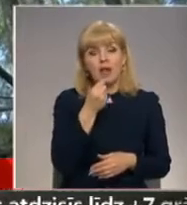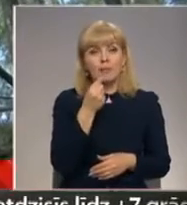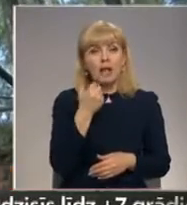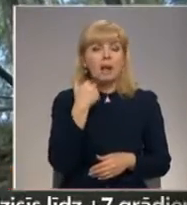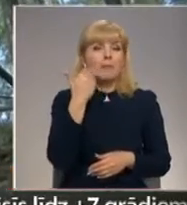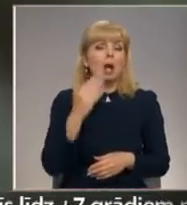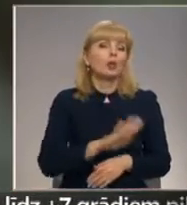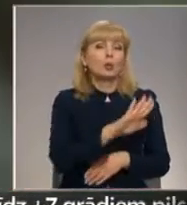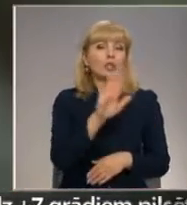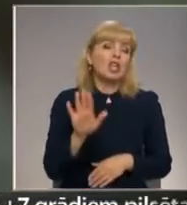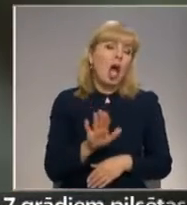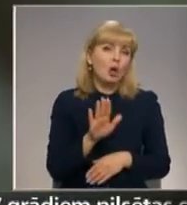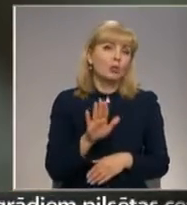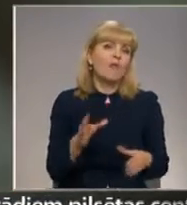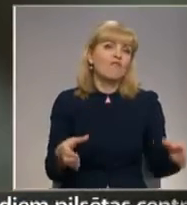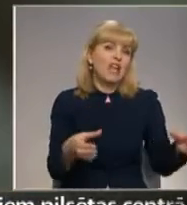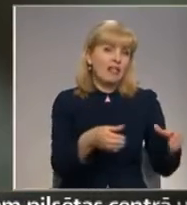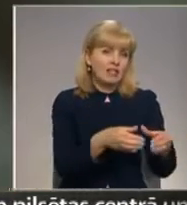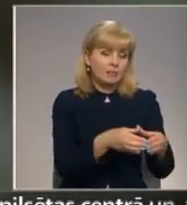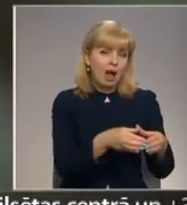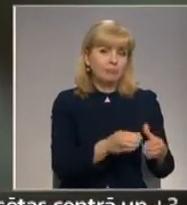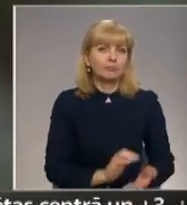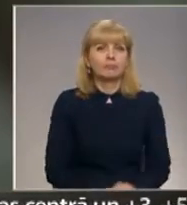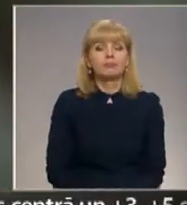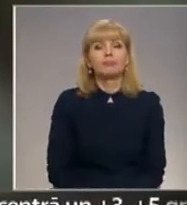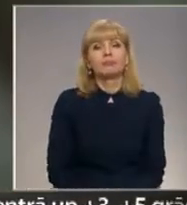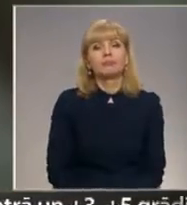vienības dienā. Ausmas Prukte, Andrejs Mažāns, Latgales reģionālā televīzija.